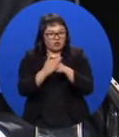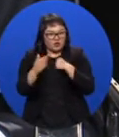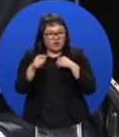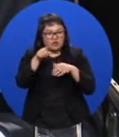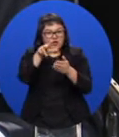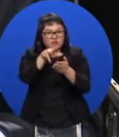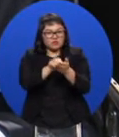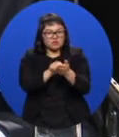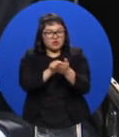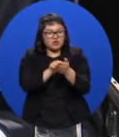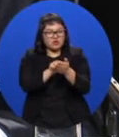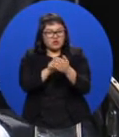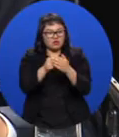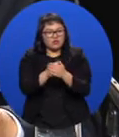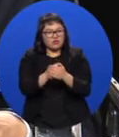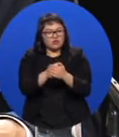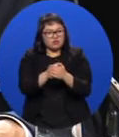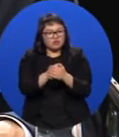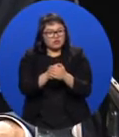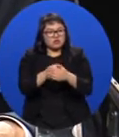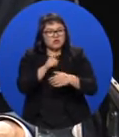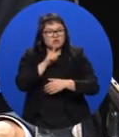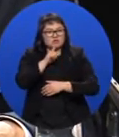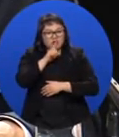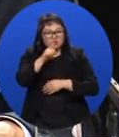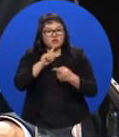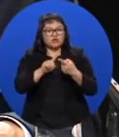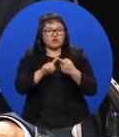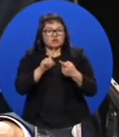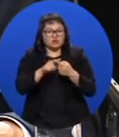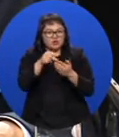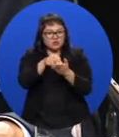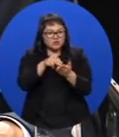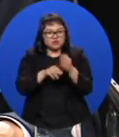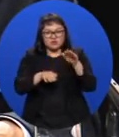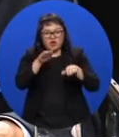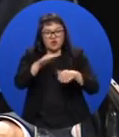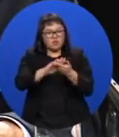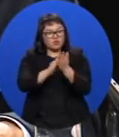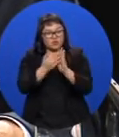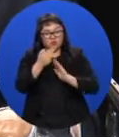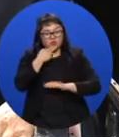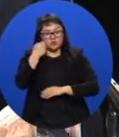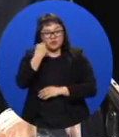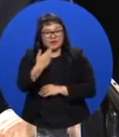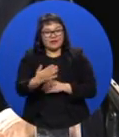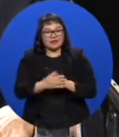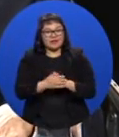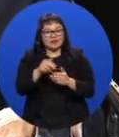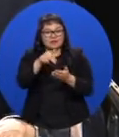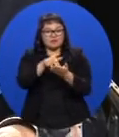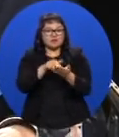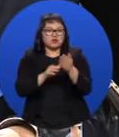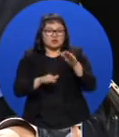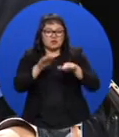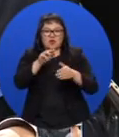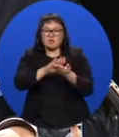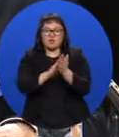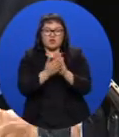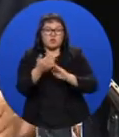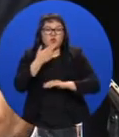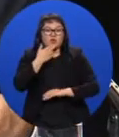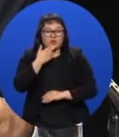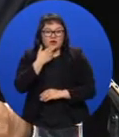이런 문제를 제기하는데 이거에 대해서 그때나 지금이나 입장 차이는 변함이 없는 겁니까? 예, 입장의 차이는 변함이 없고요.